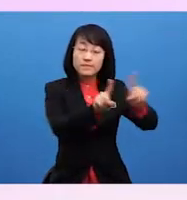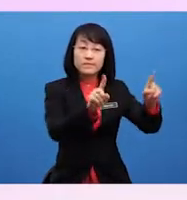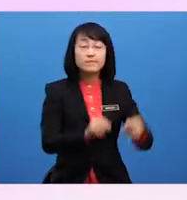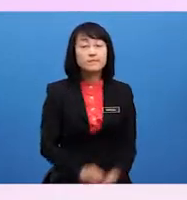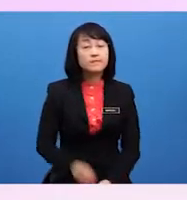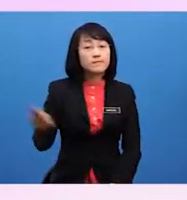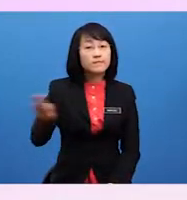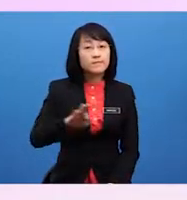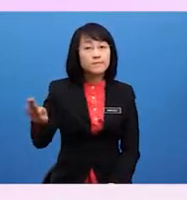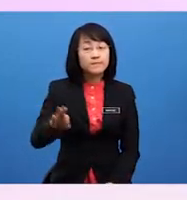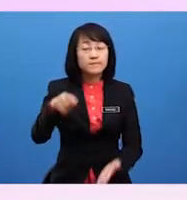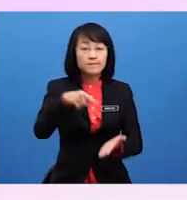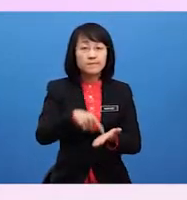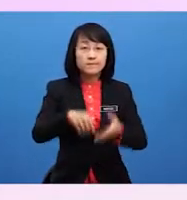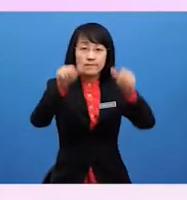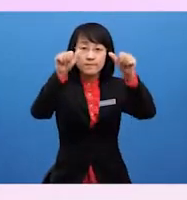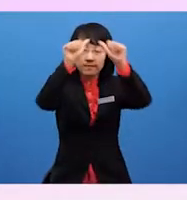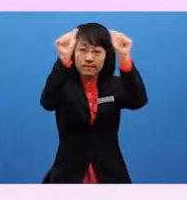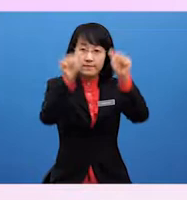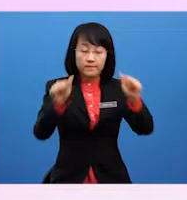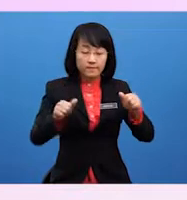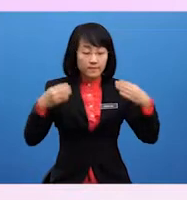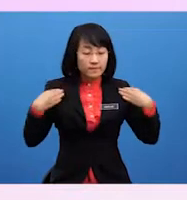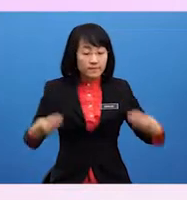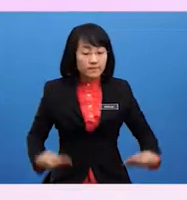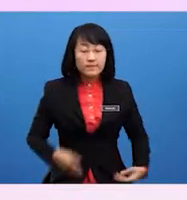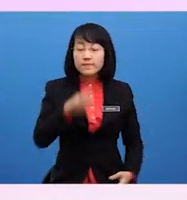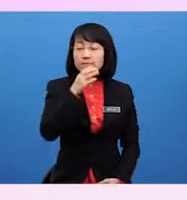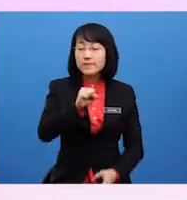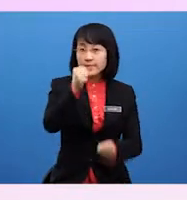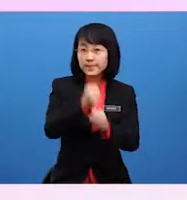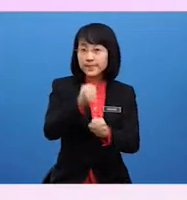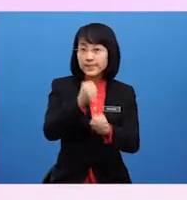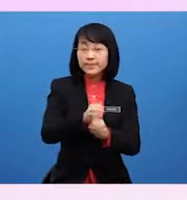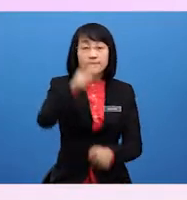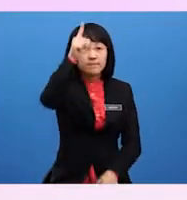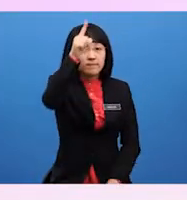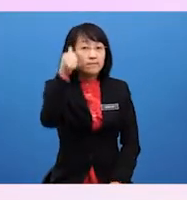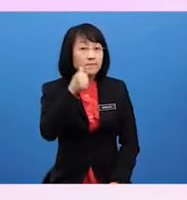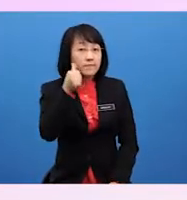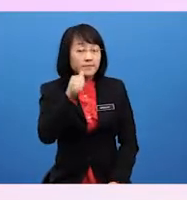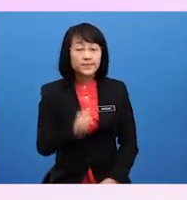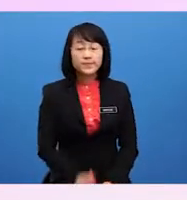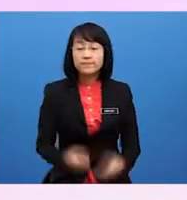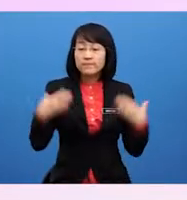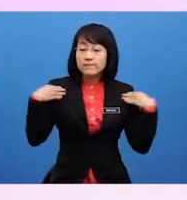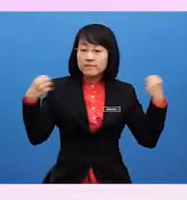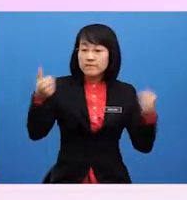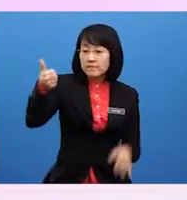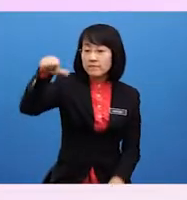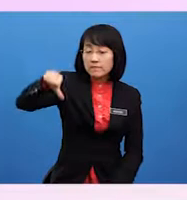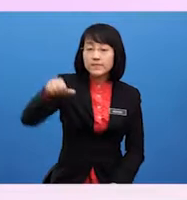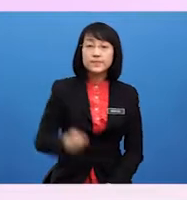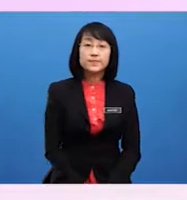adalah saiz badan, umur, pekerjaan, jantina, keadaan kesihatan